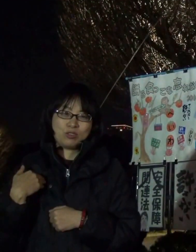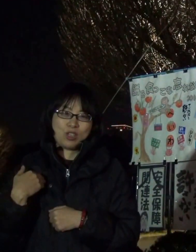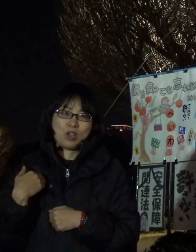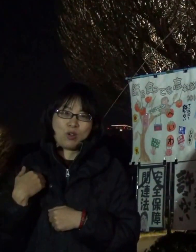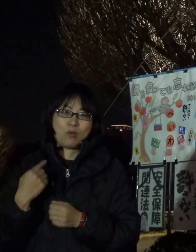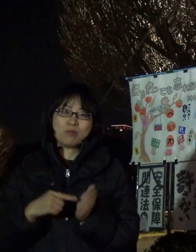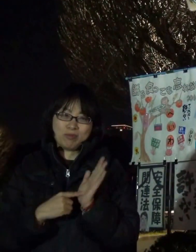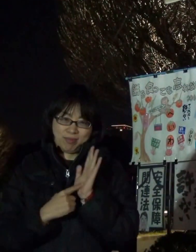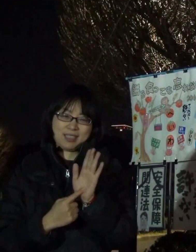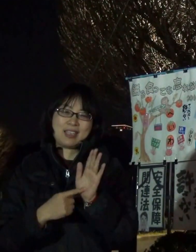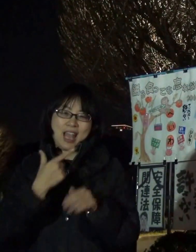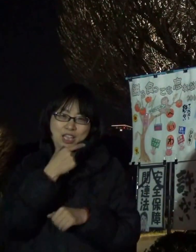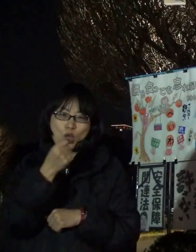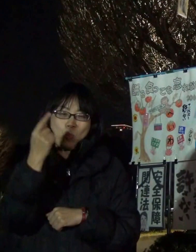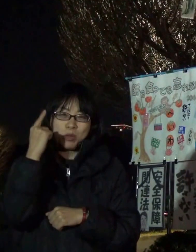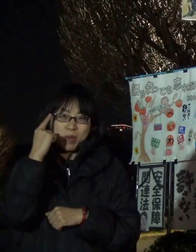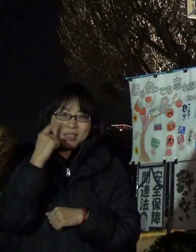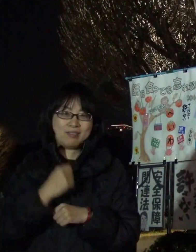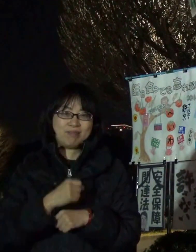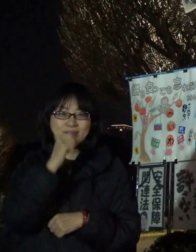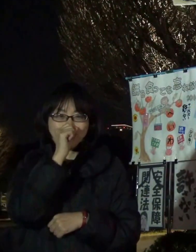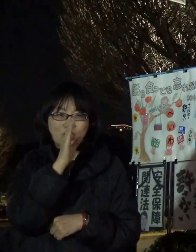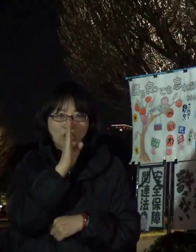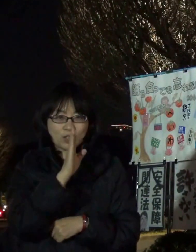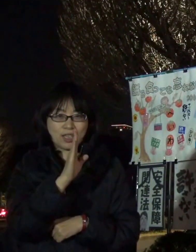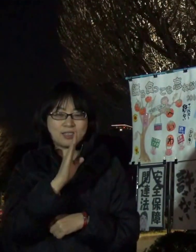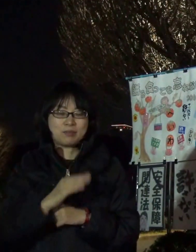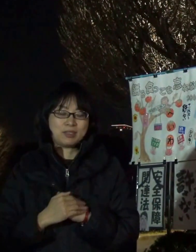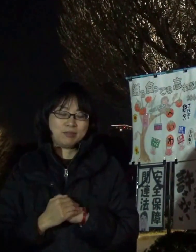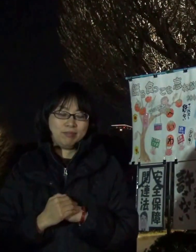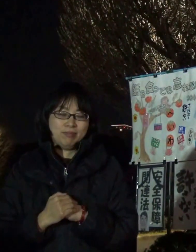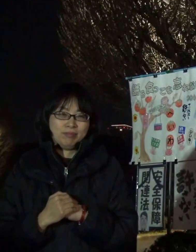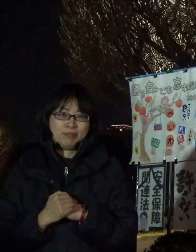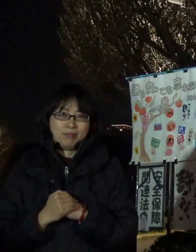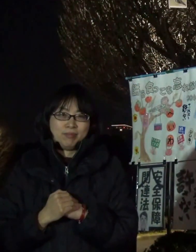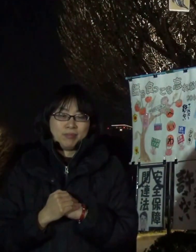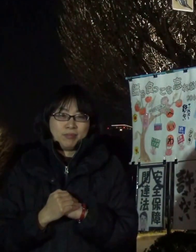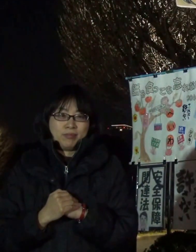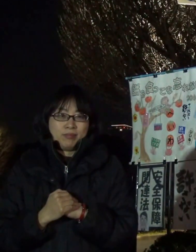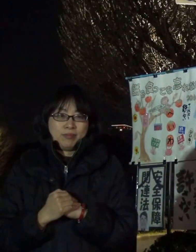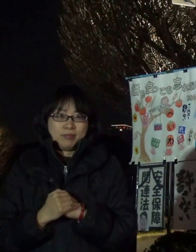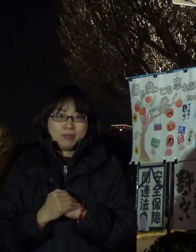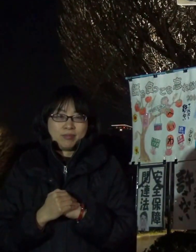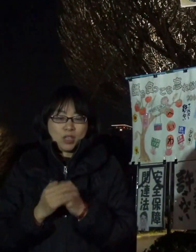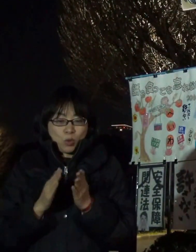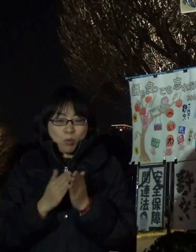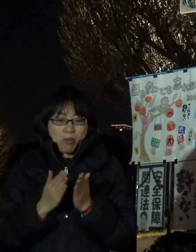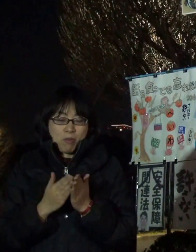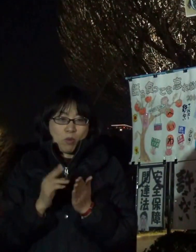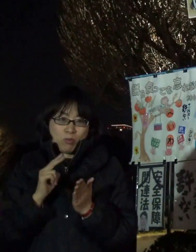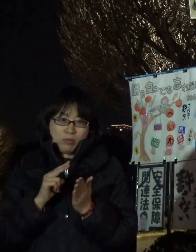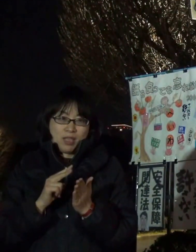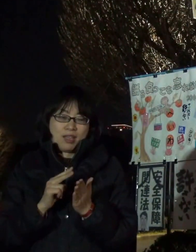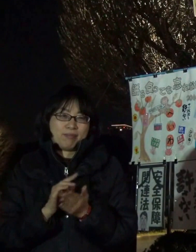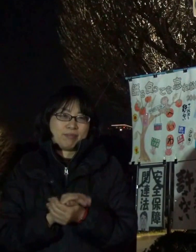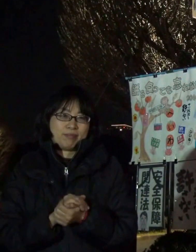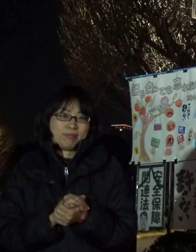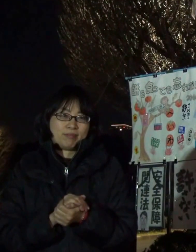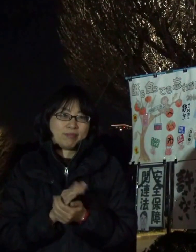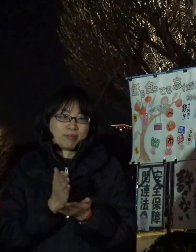示したいと思います。よろしくお願いします。ちょっとメモ。